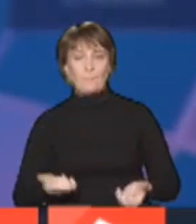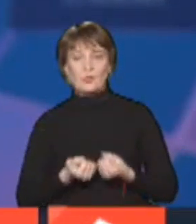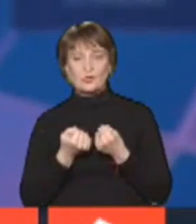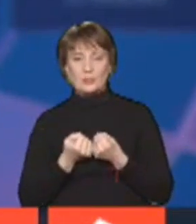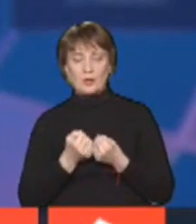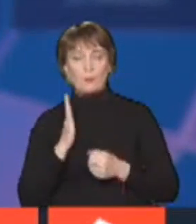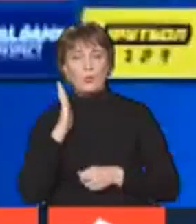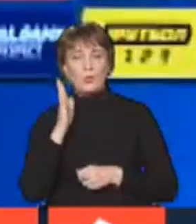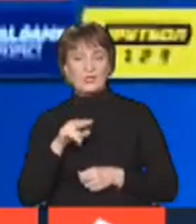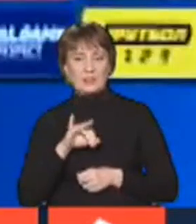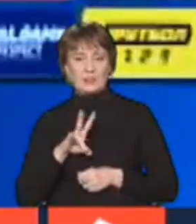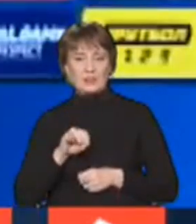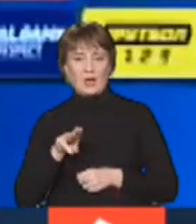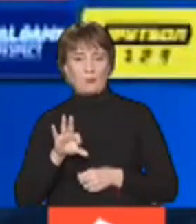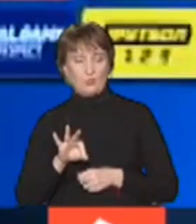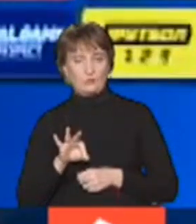прогресі «Динамо».